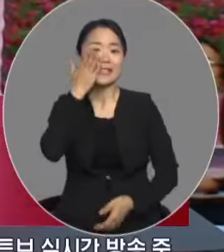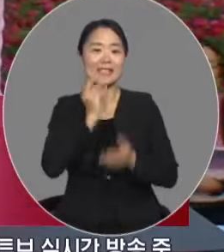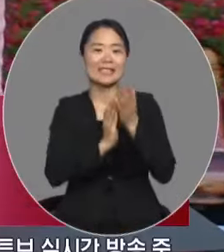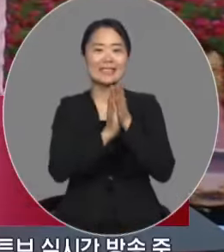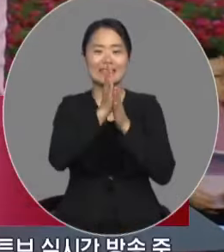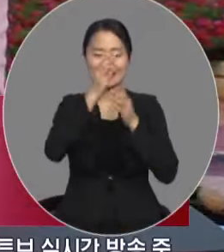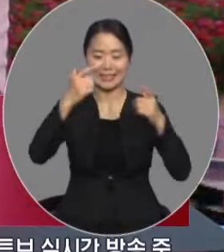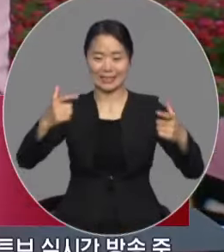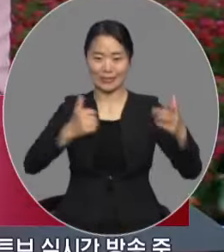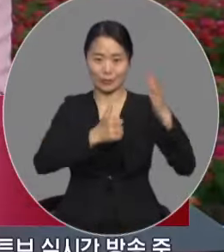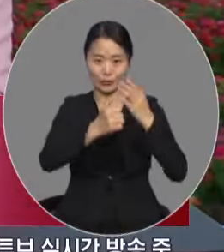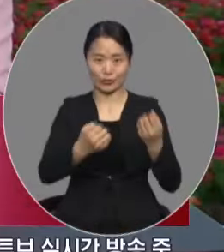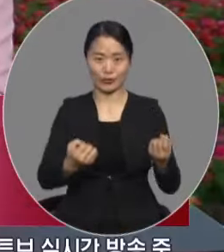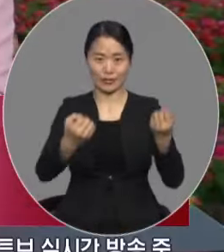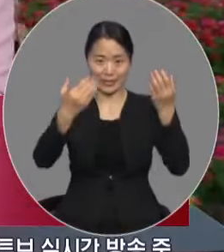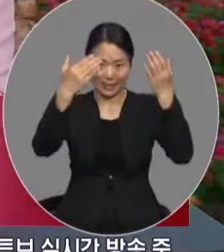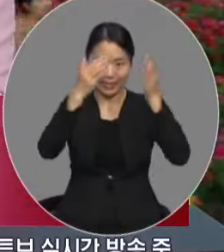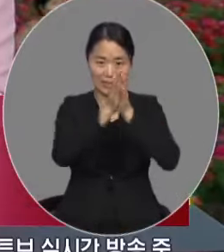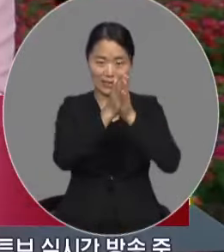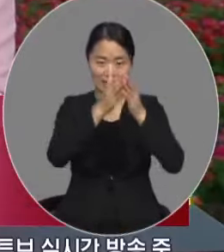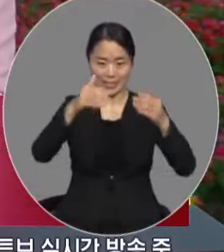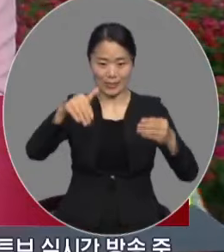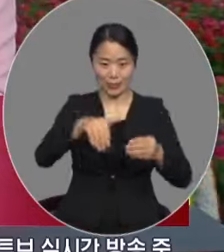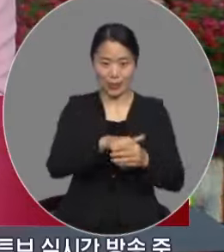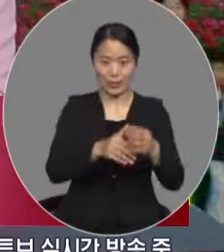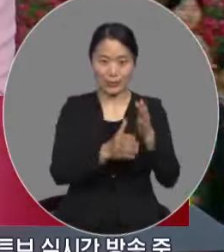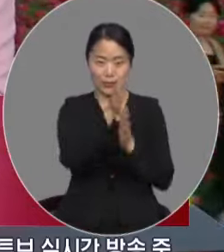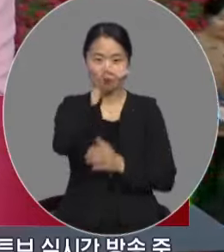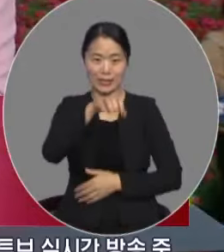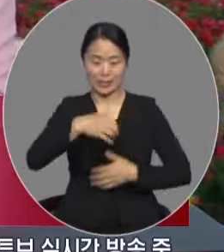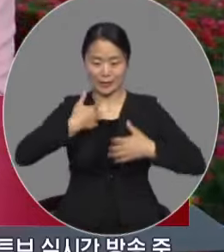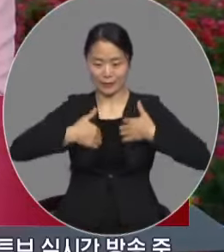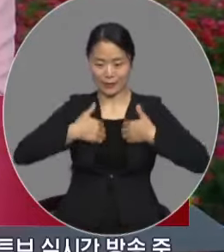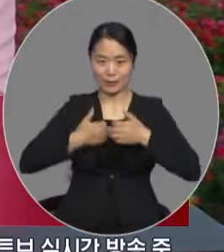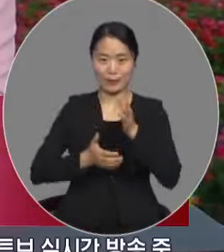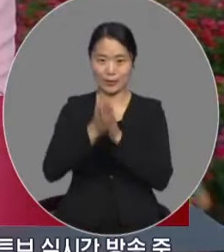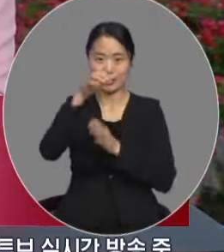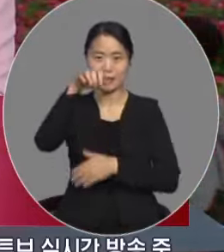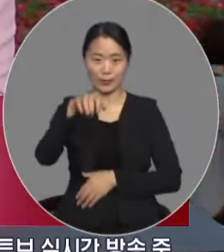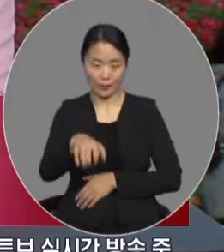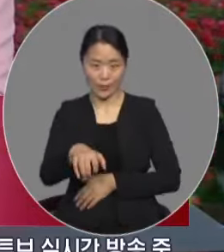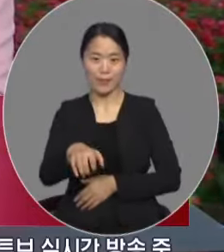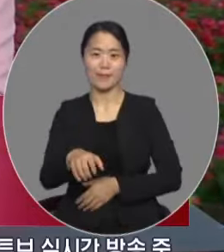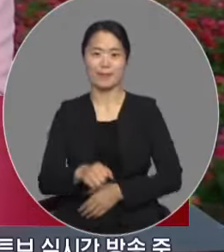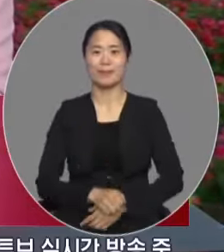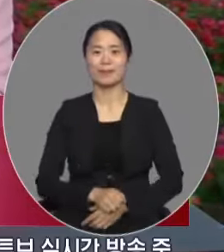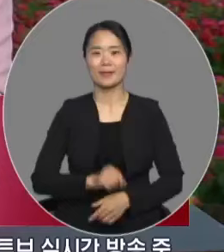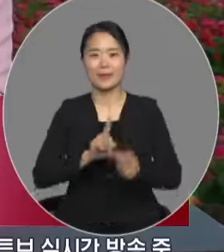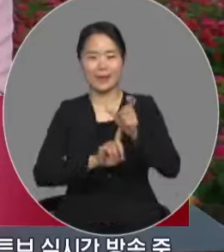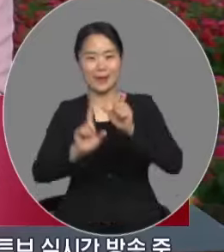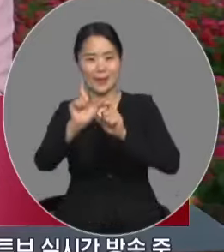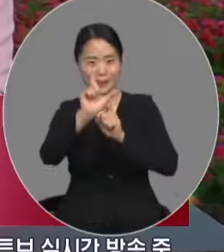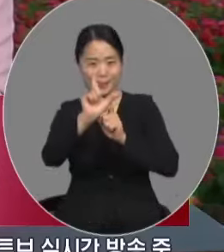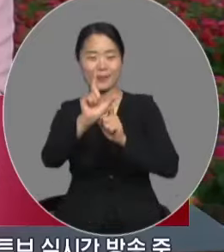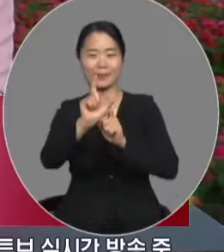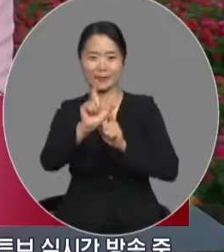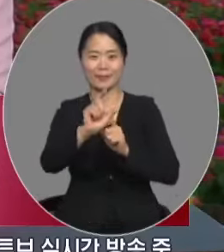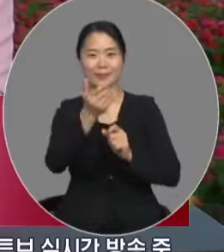울산시는 지역 대표 축제를 시작으로 문화도시와 꿀잼 도시에 한 걸음 더 다가가겠다는